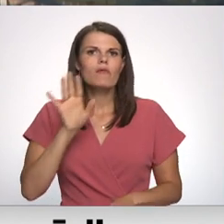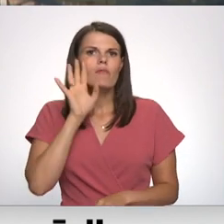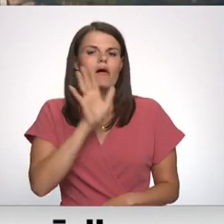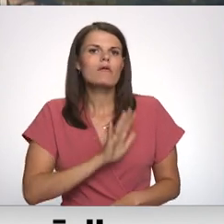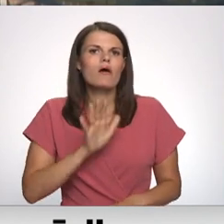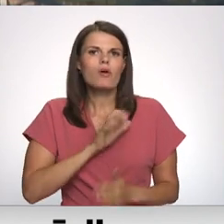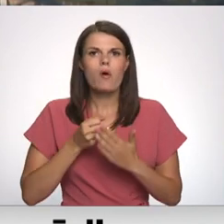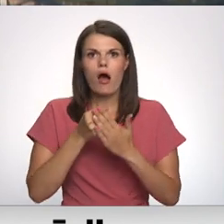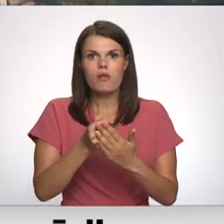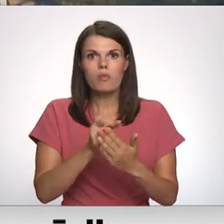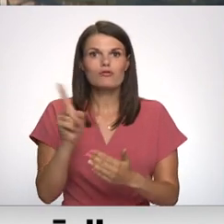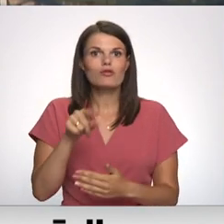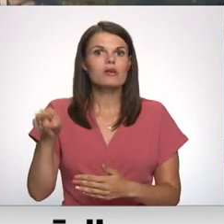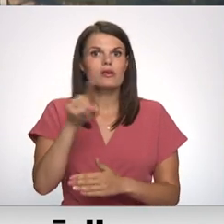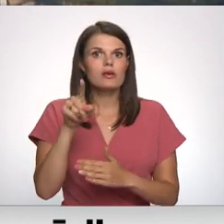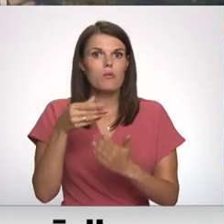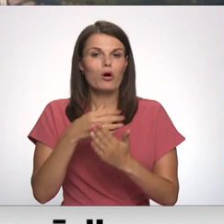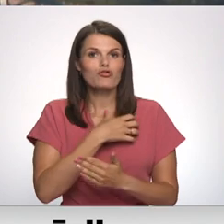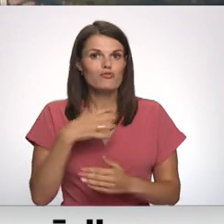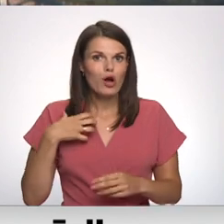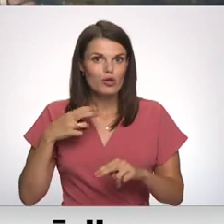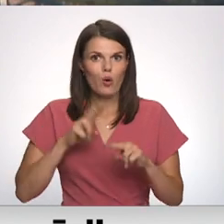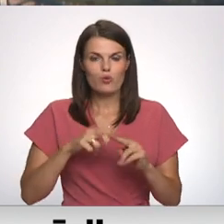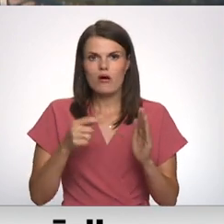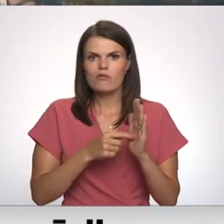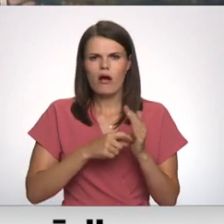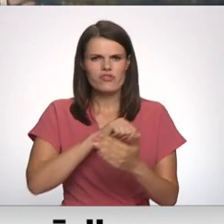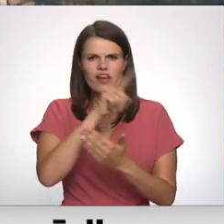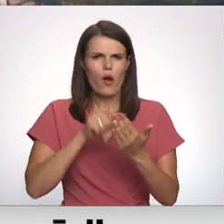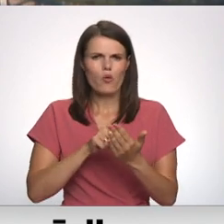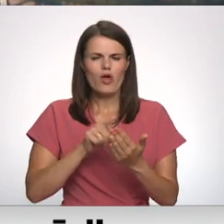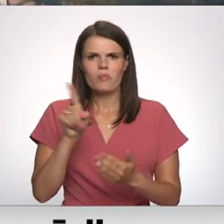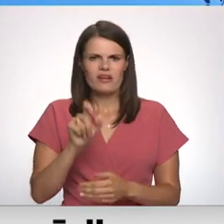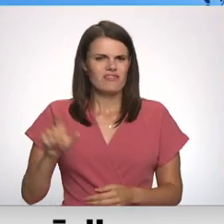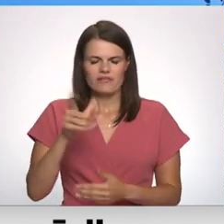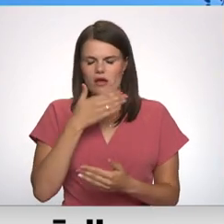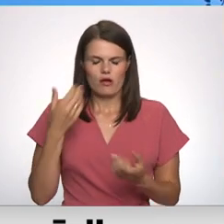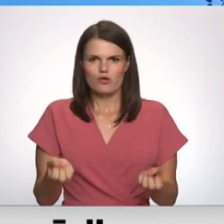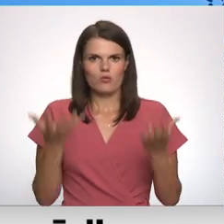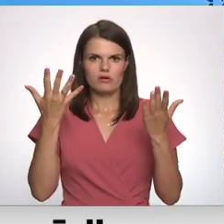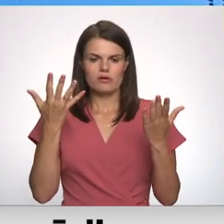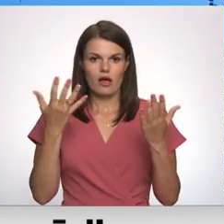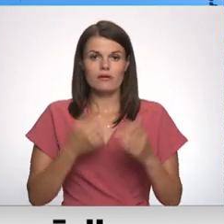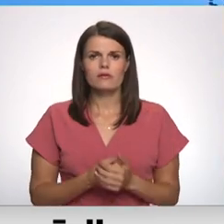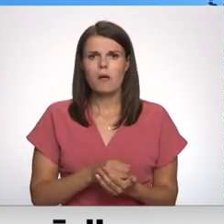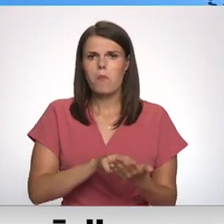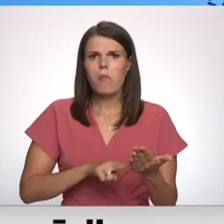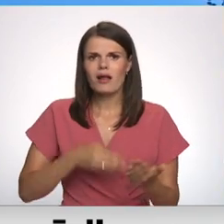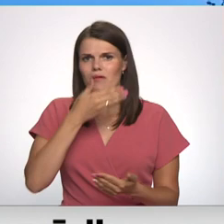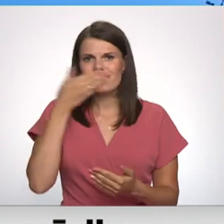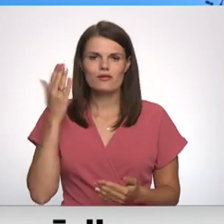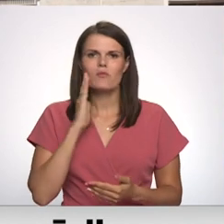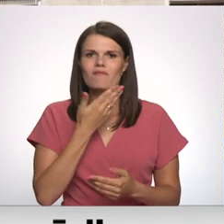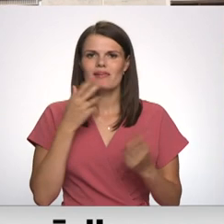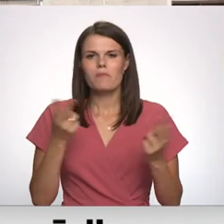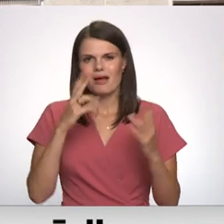savu iesaisti tajā ir pašvaldības un kuri no jautājumiem šobrīd ir visneskaidrākie? Parādi par siltumu enerģiju vasarā